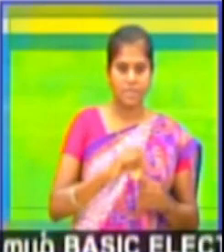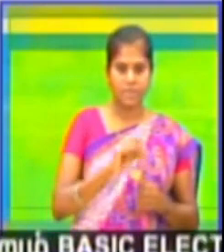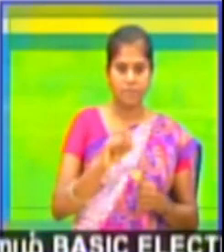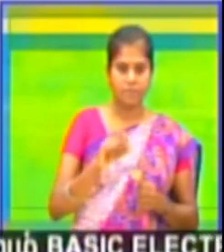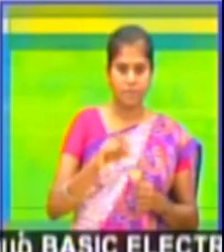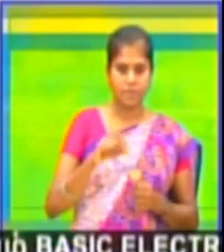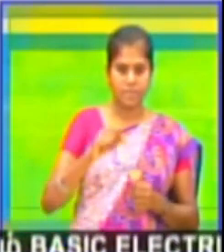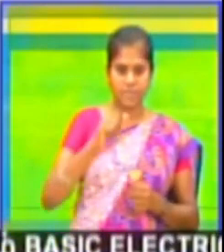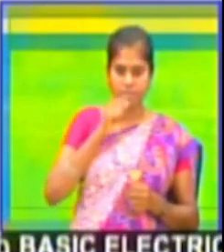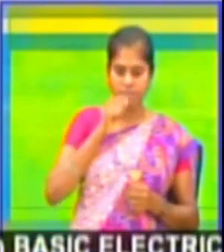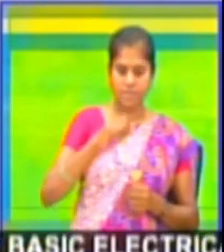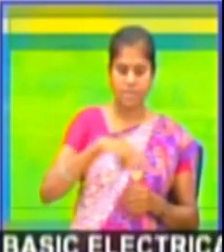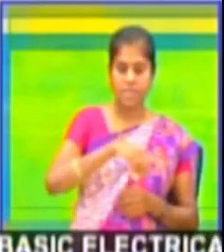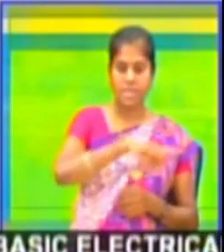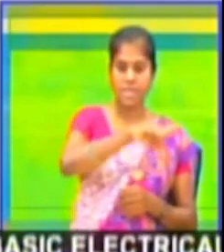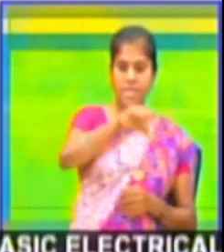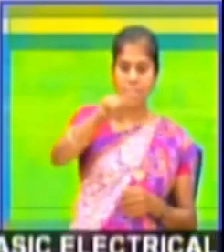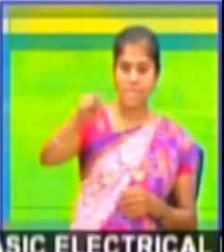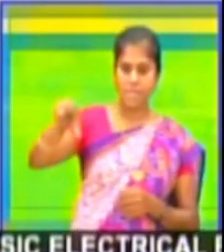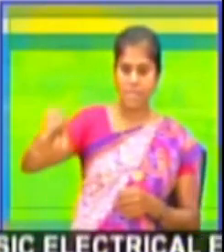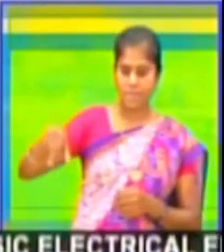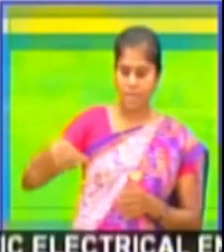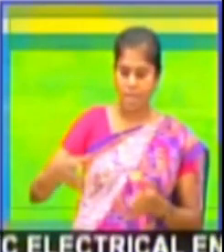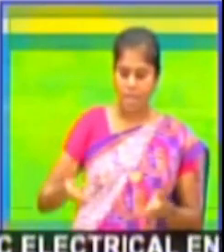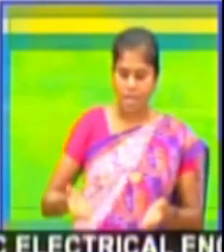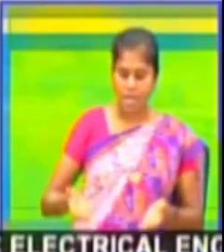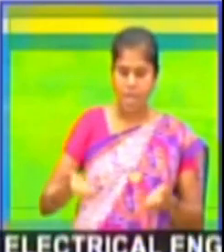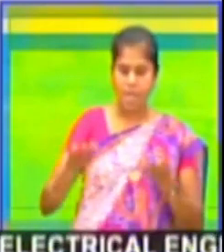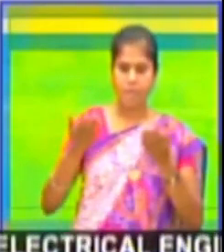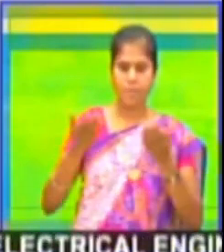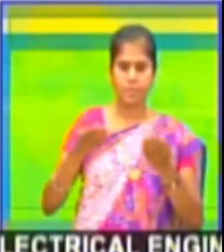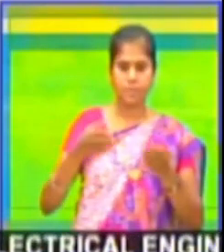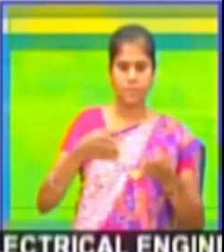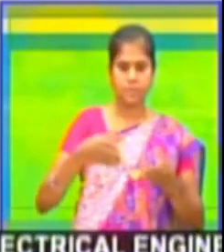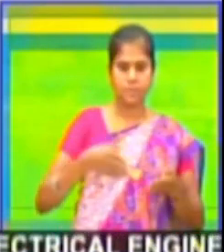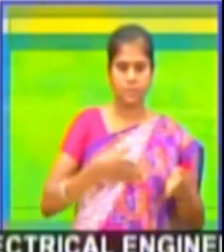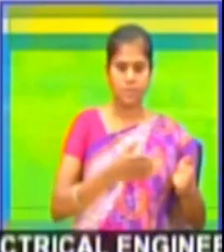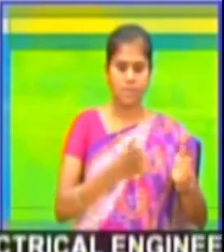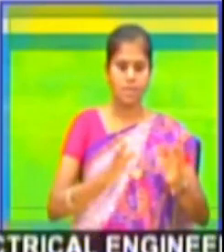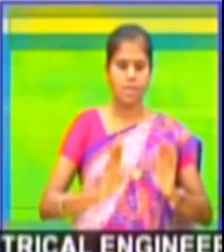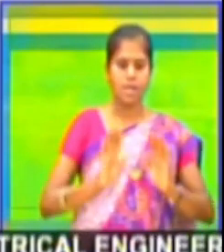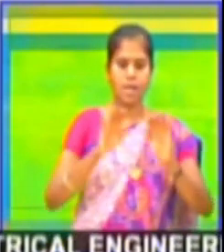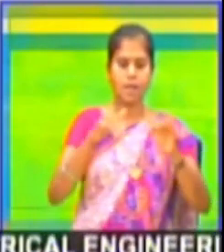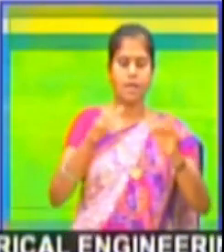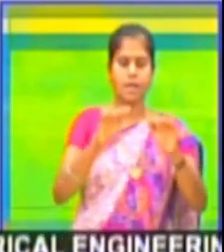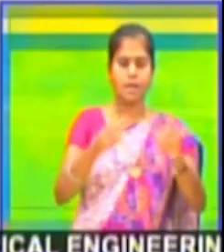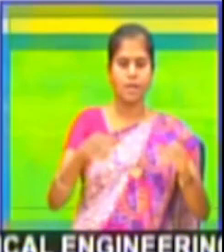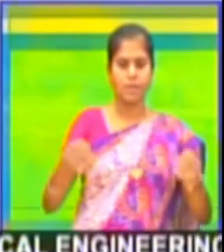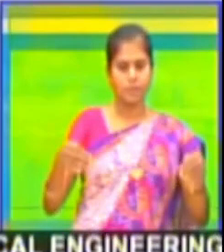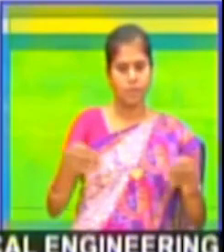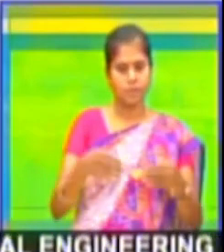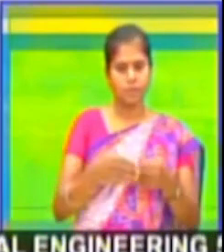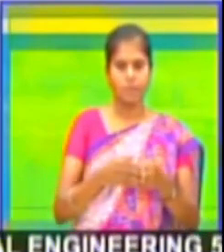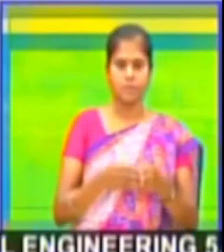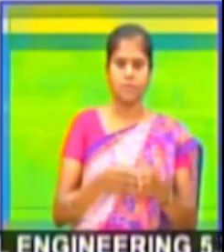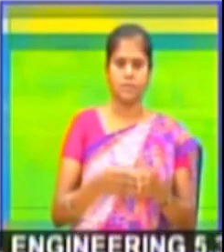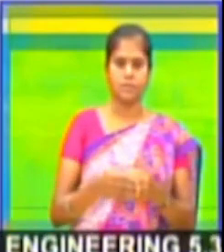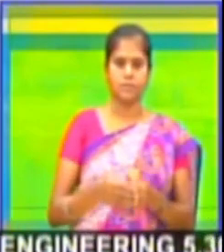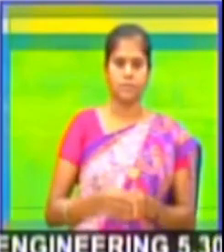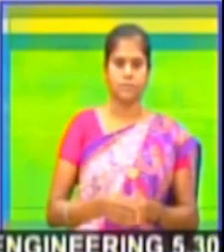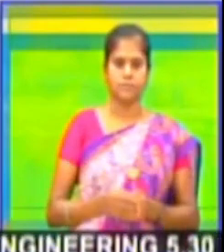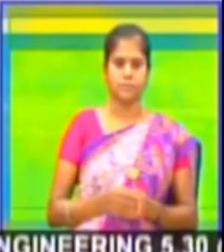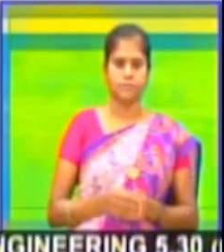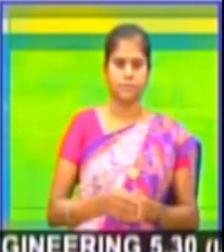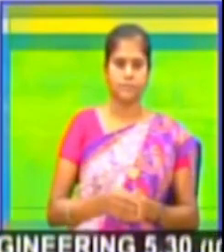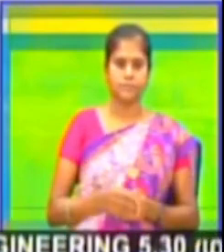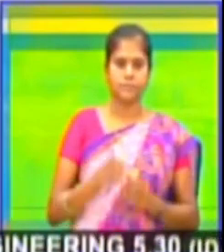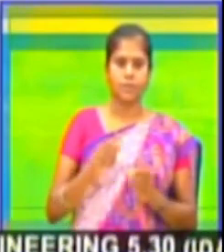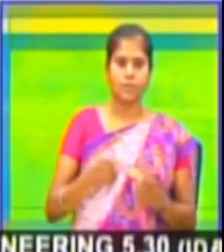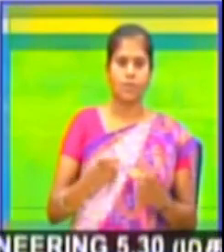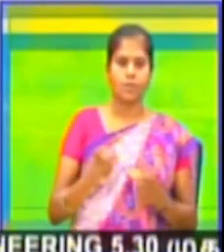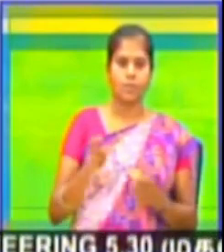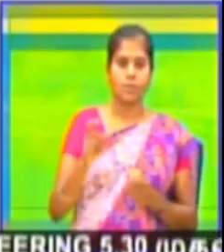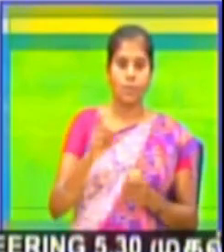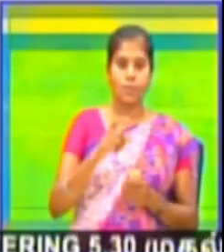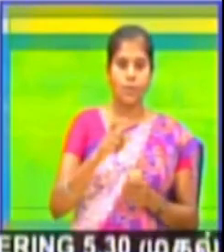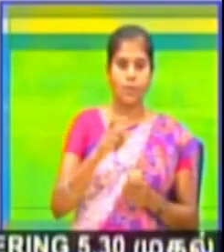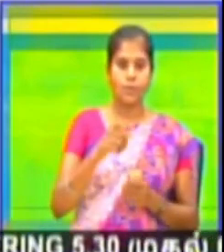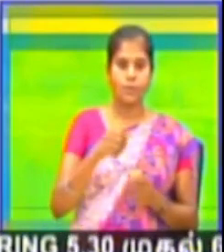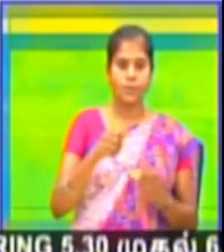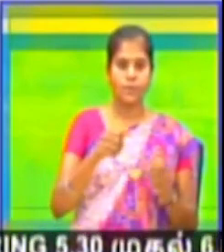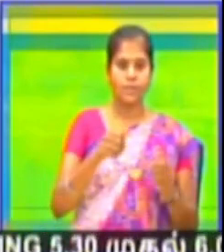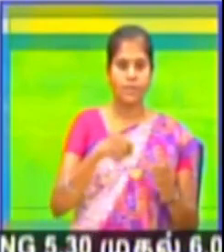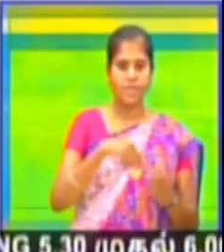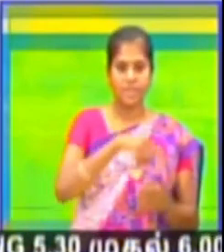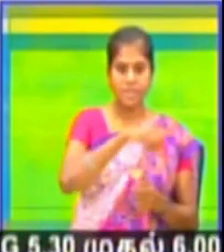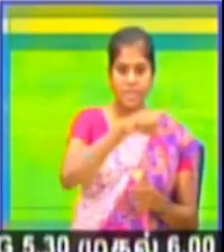ஆர்டிக் பெருங்கடலில் கலக்குது. அடுத்தபடியாக நம்ம பார்க்க போகிறது புனித லாரன்ஸ் ஆறு. இது ஒண்டோரியா ஏரியில் ஆரம்பித்து